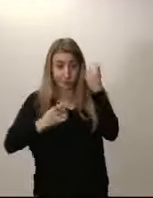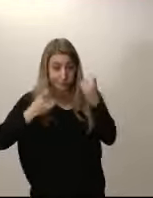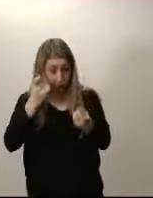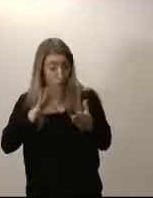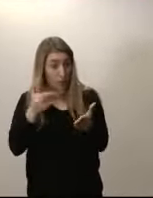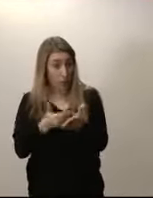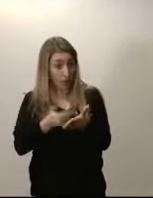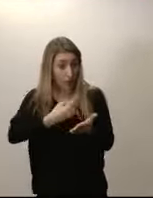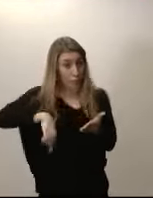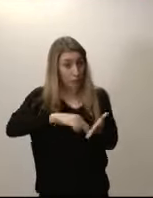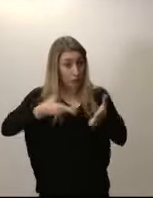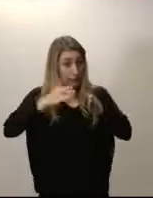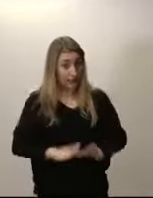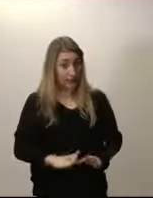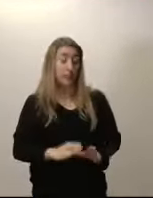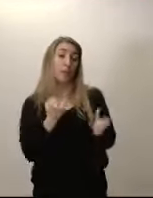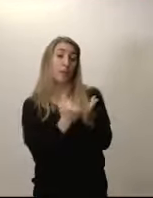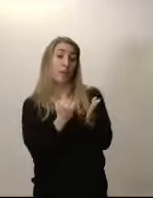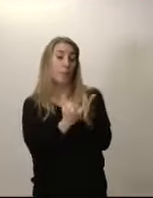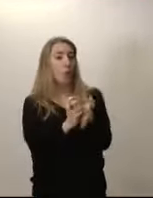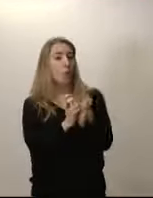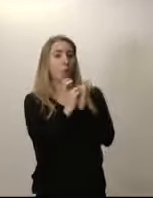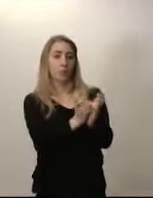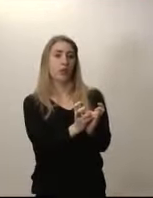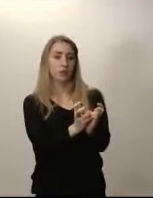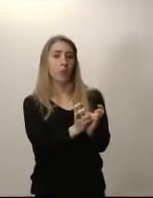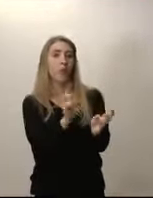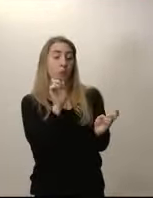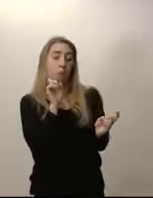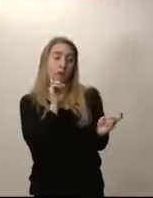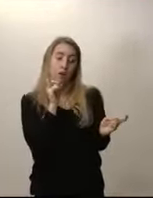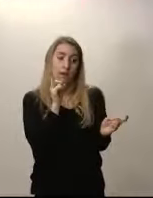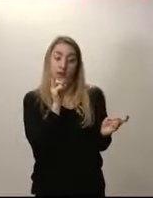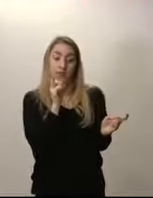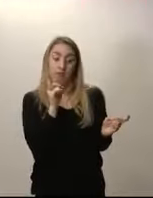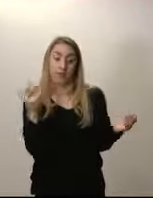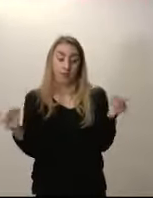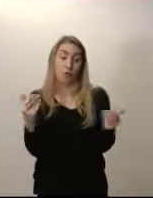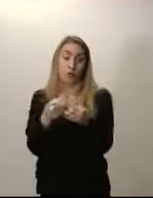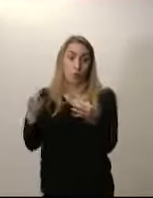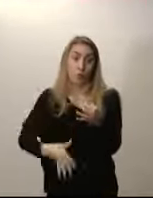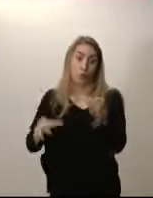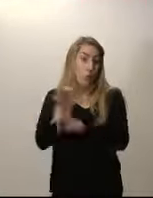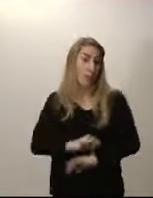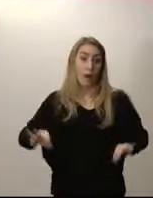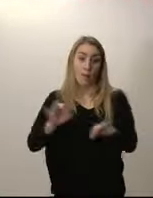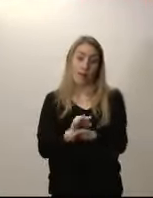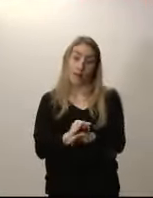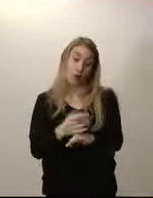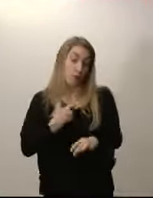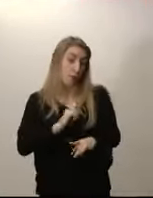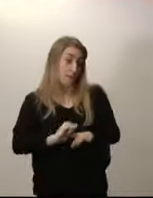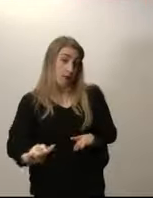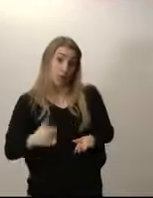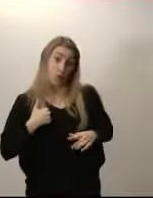nous avons décidé cette augmentation d'impôts vraiment parce qu'on voyait qu'on ne pouvait pas faire autrement. On le fait,